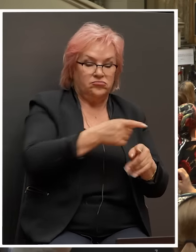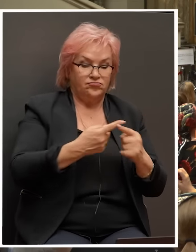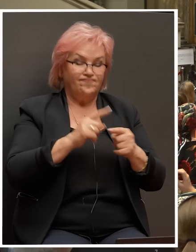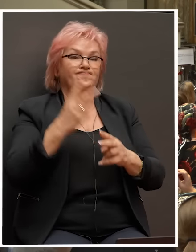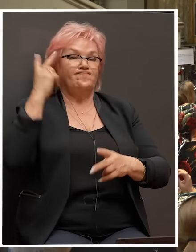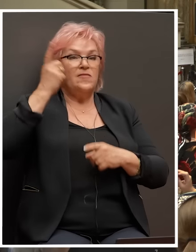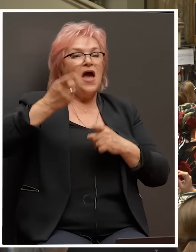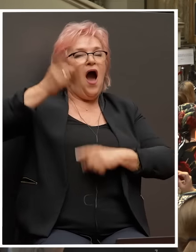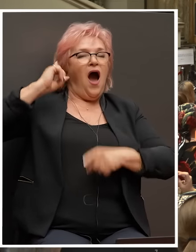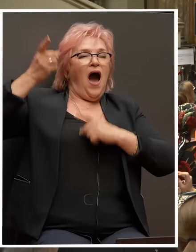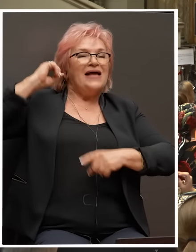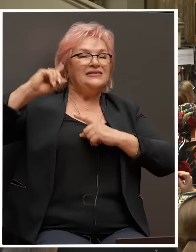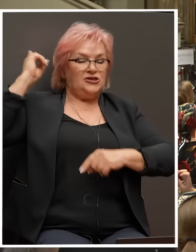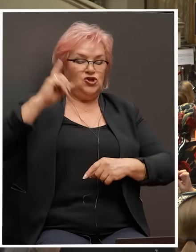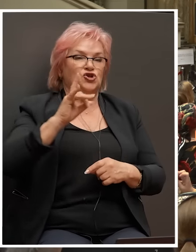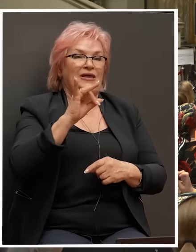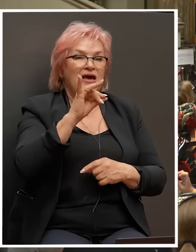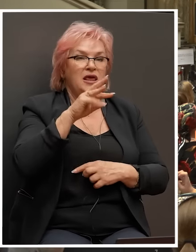Рим